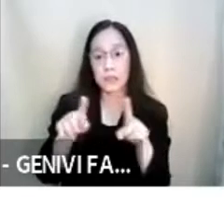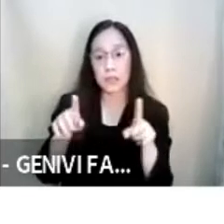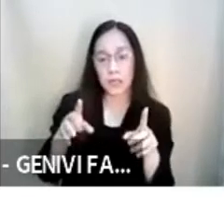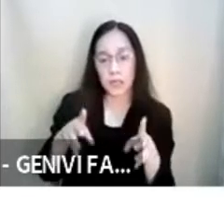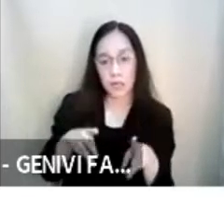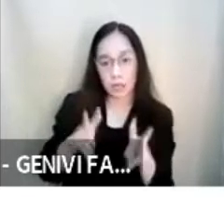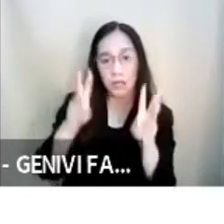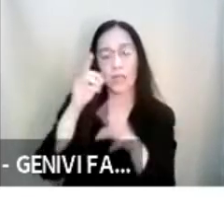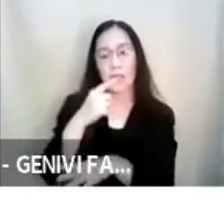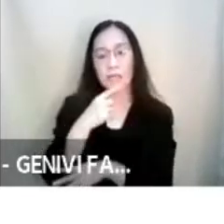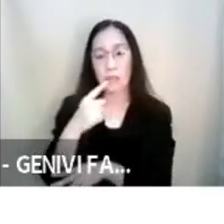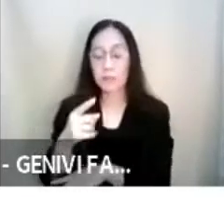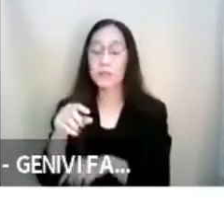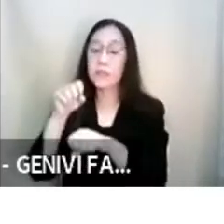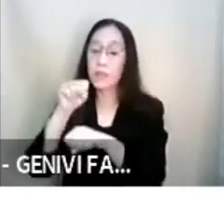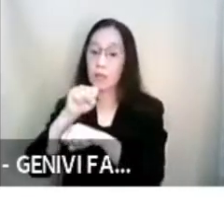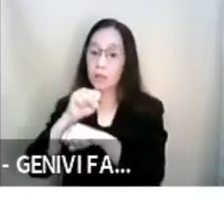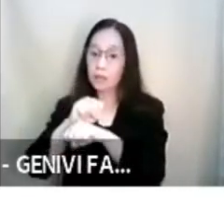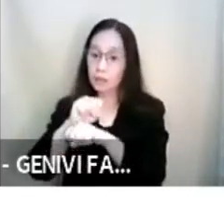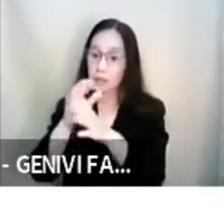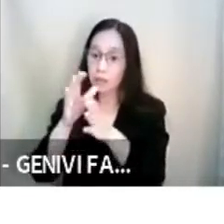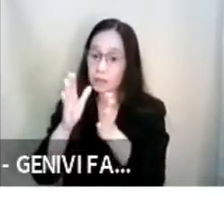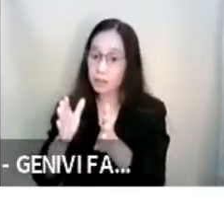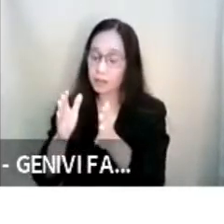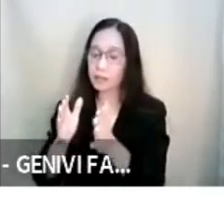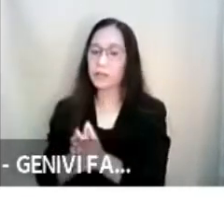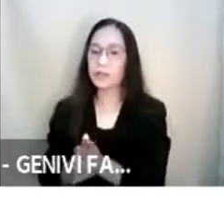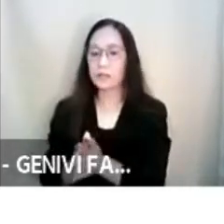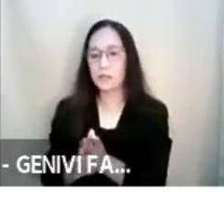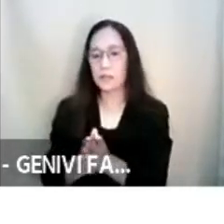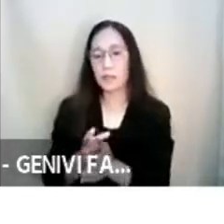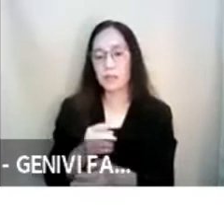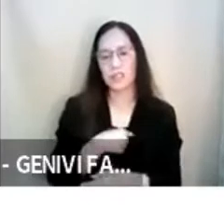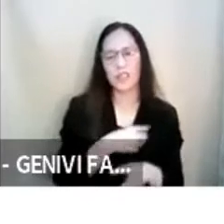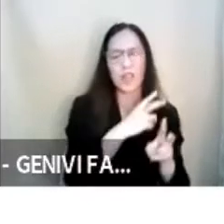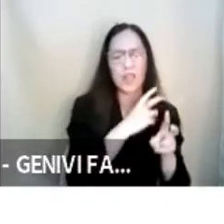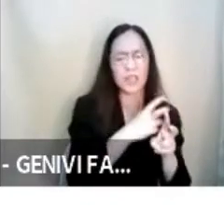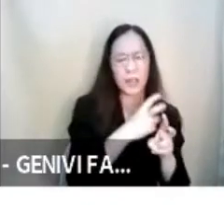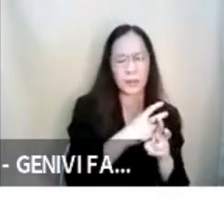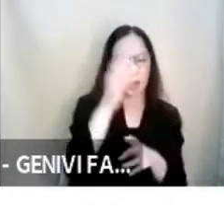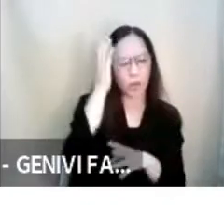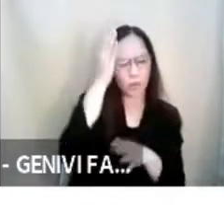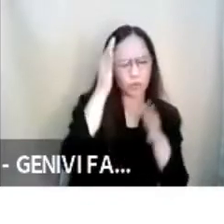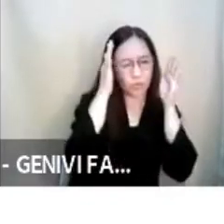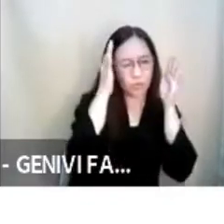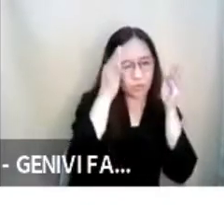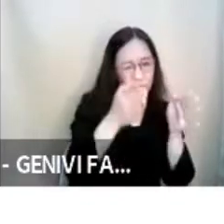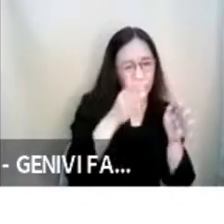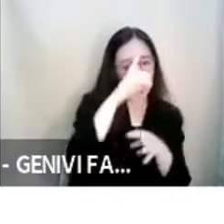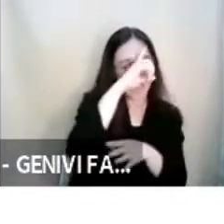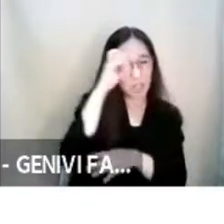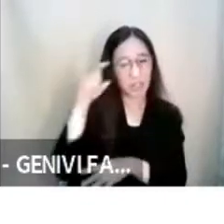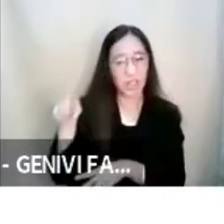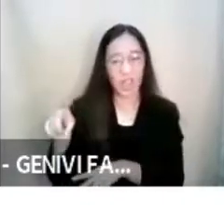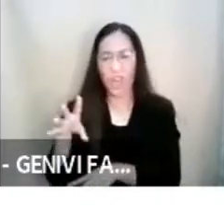to your co-worker na nahihirapan ka mag-concentrate sa trabaho mo dahil nagsasalita siya.